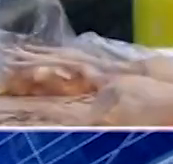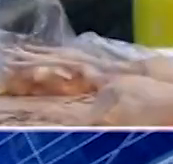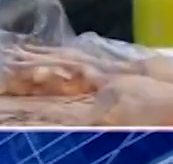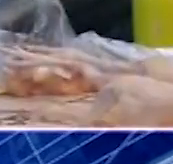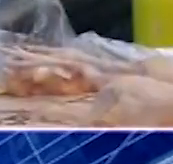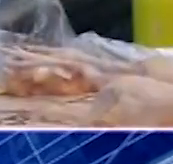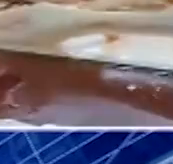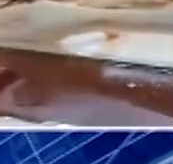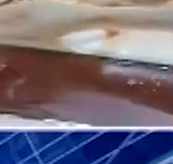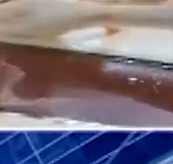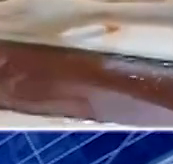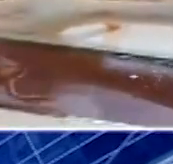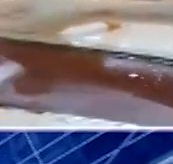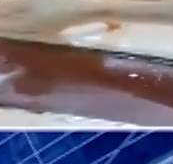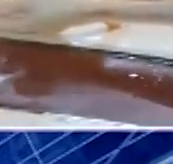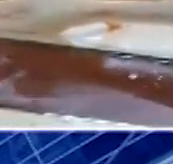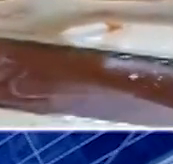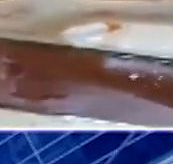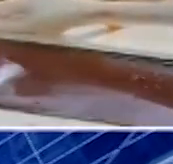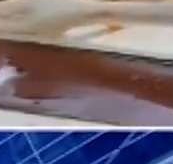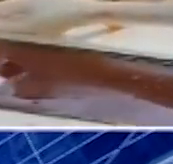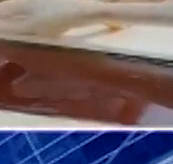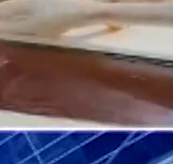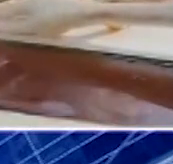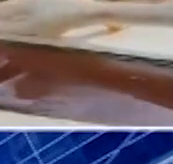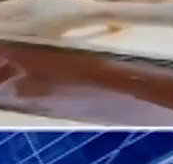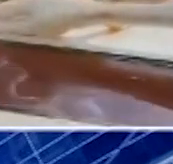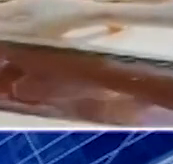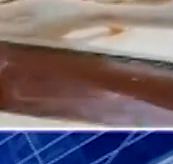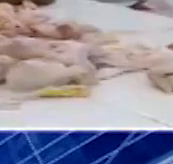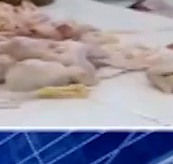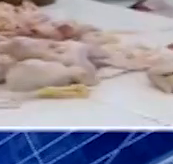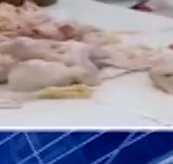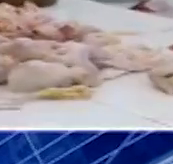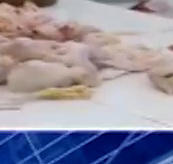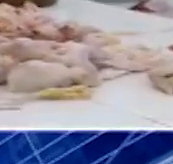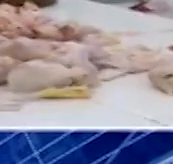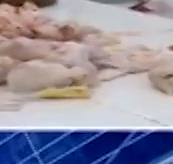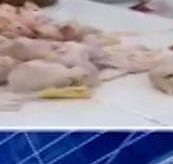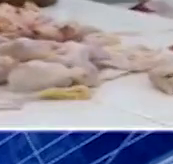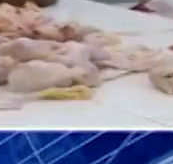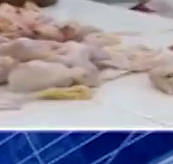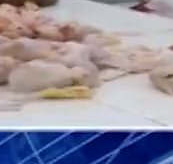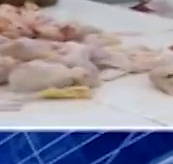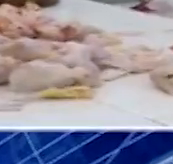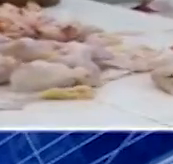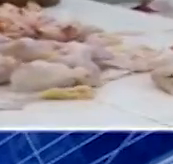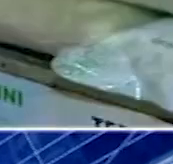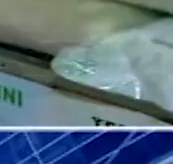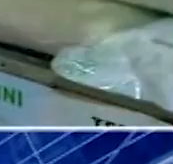yang harganya tadinya Rp35.000 per kilogram menjadi Rp40.000 per kilogram. Tetapi ada beberapa